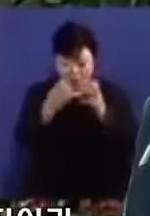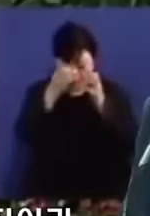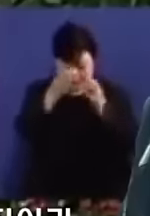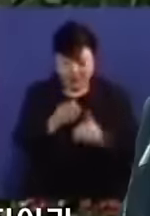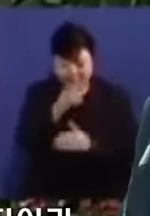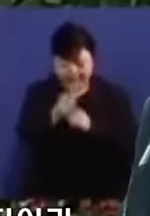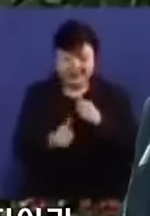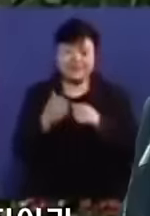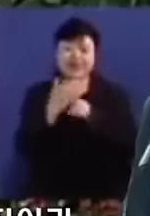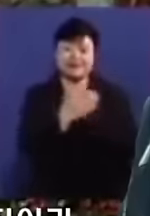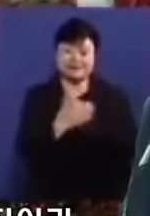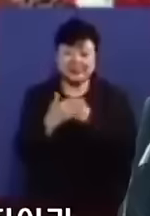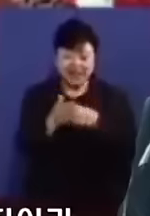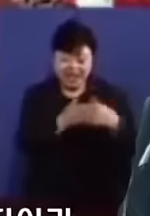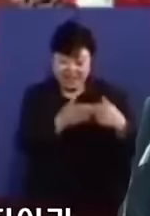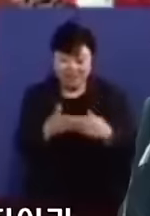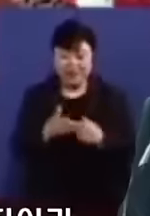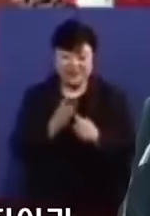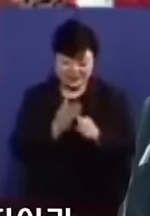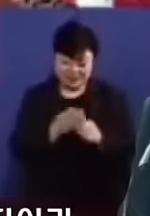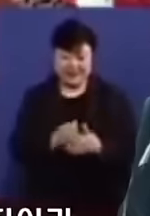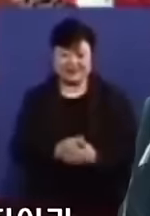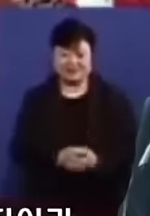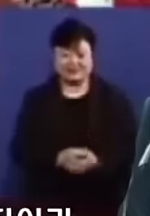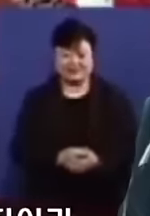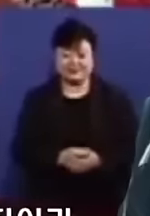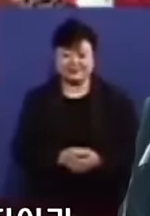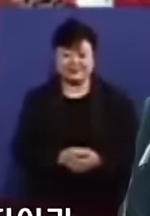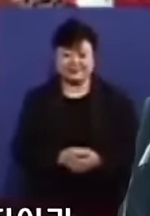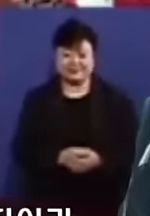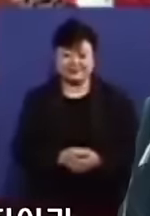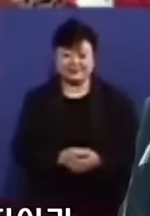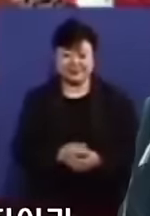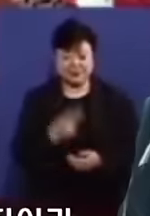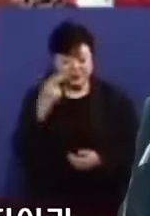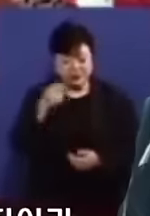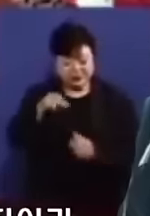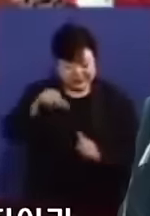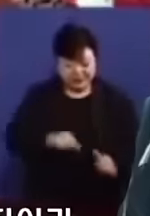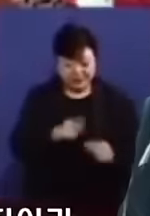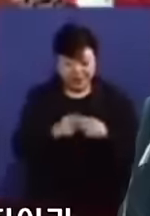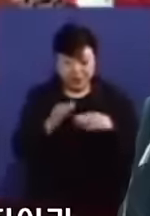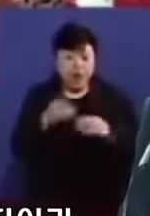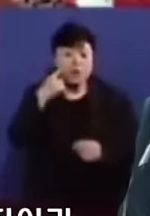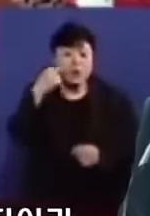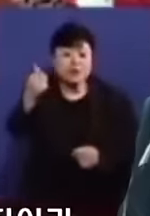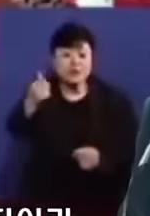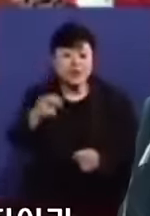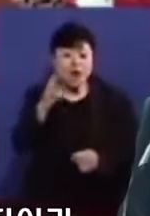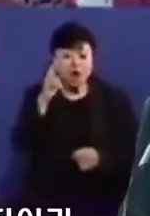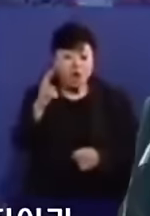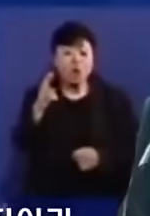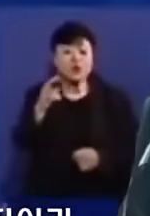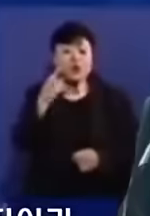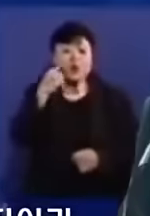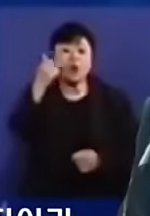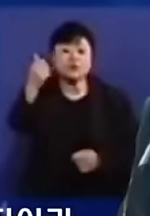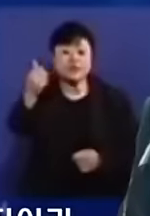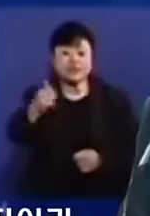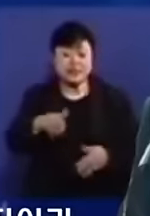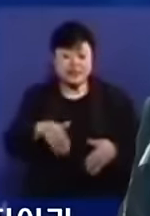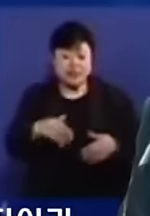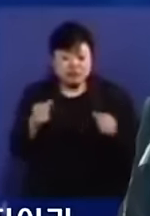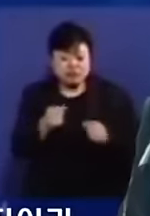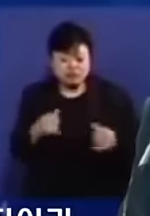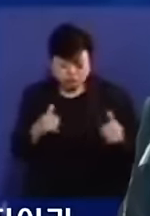통해 하나님의 은혜를 체험하게 되기 때문인 것입니다. 미국 침례교 목사였던 로버트 로우리 목사님은